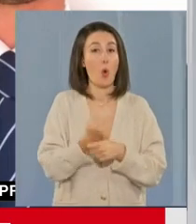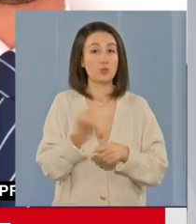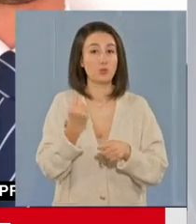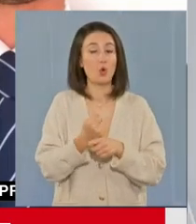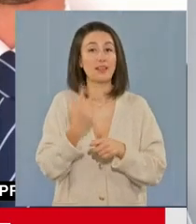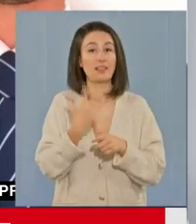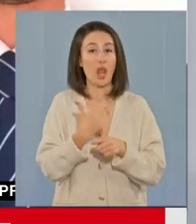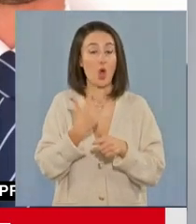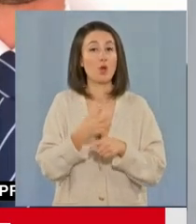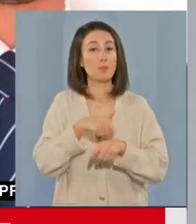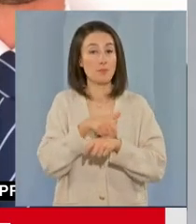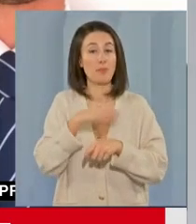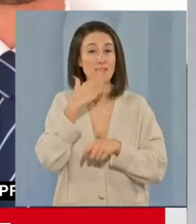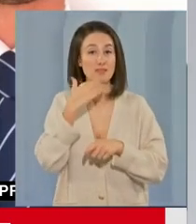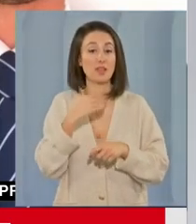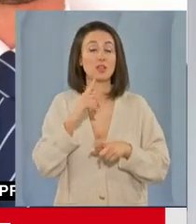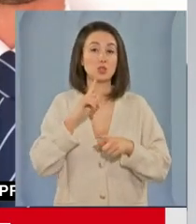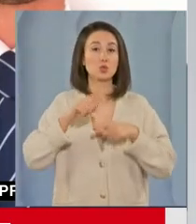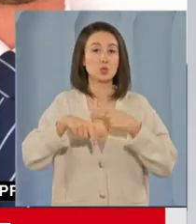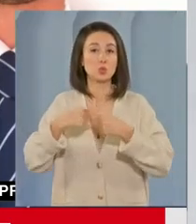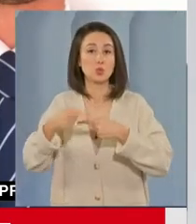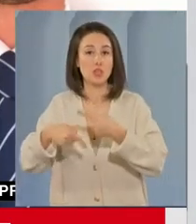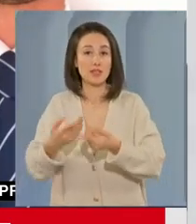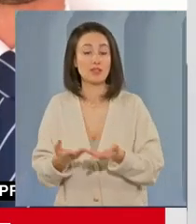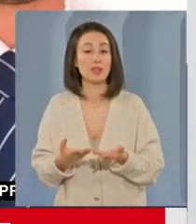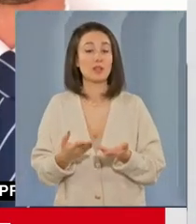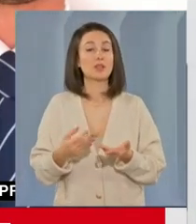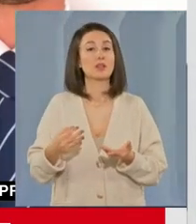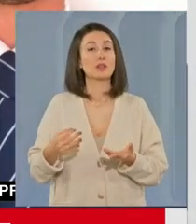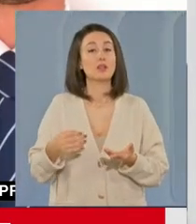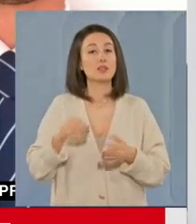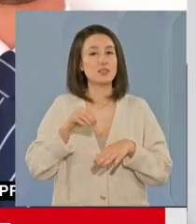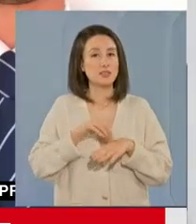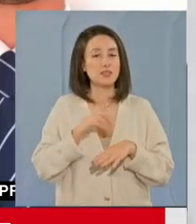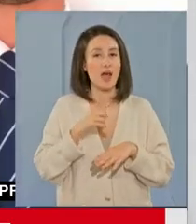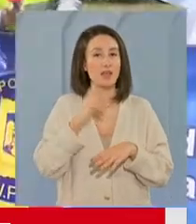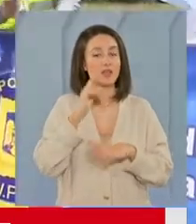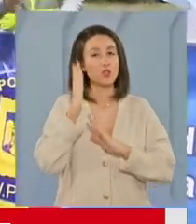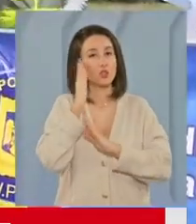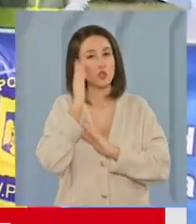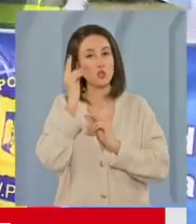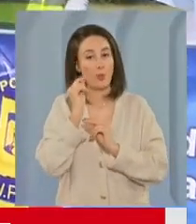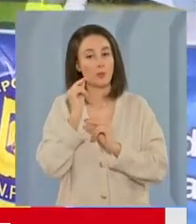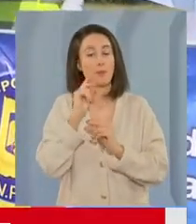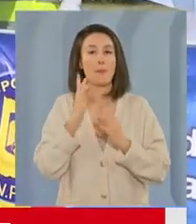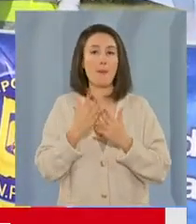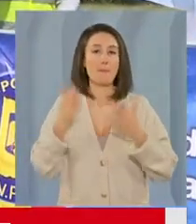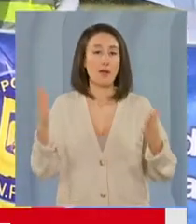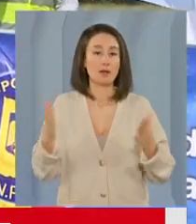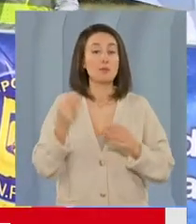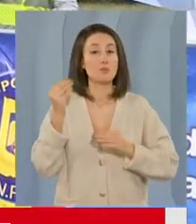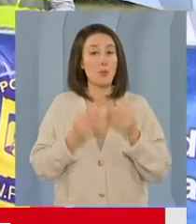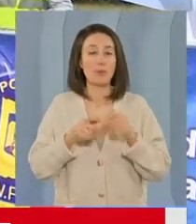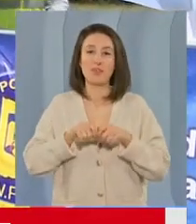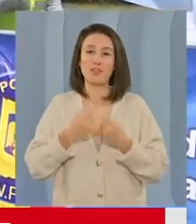3 ori pe zi, automat că succesivitatea stării de veche somn este una și mai mare. Având în vedere problema deficitului